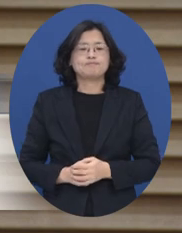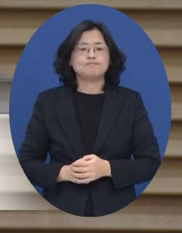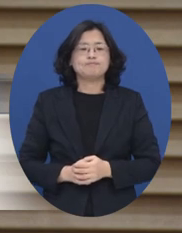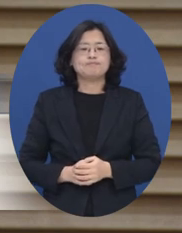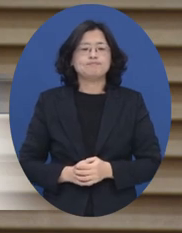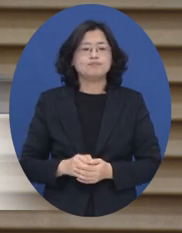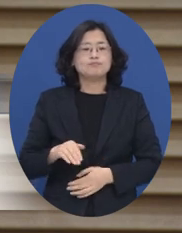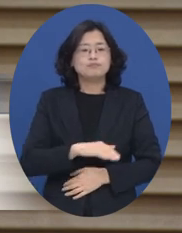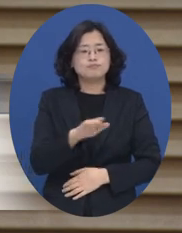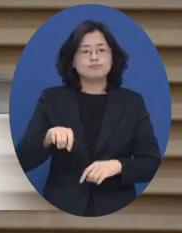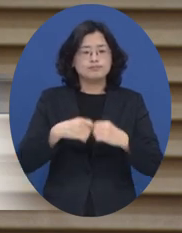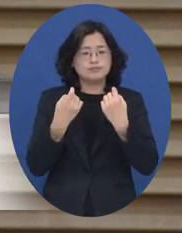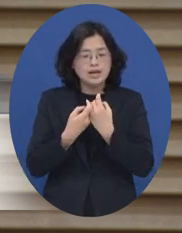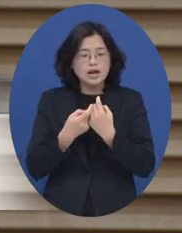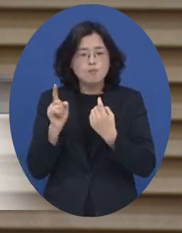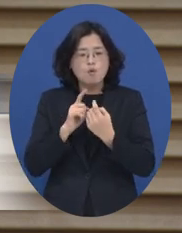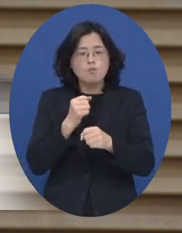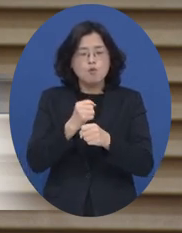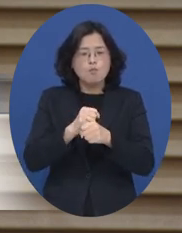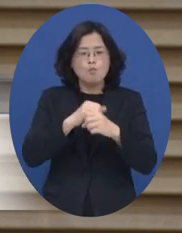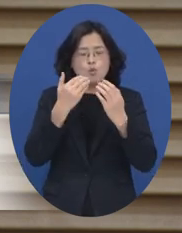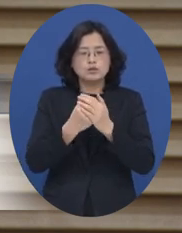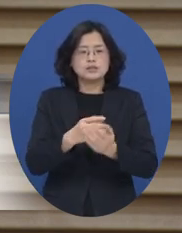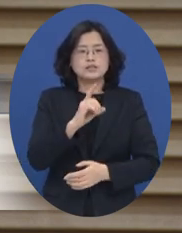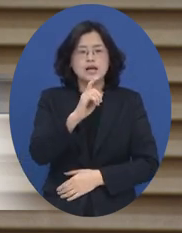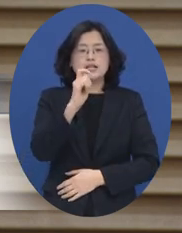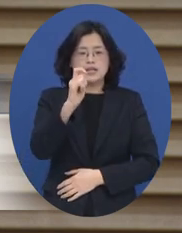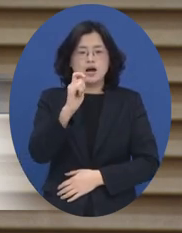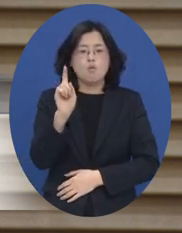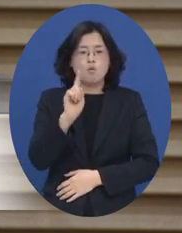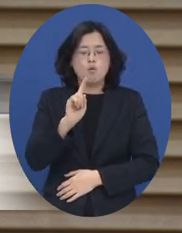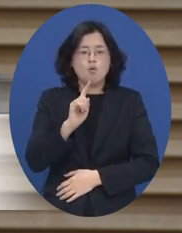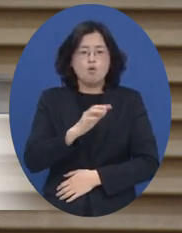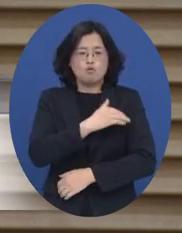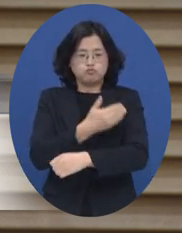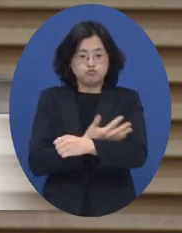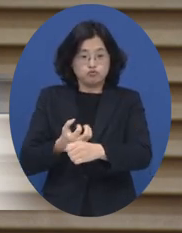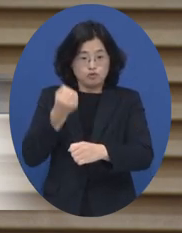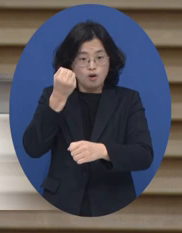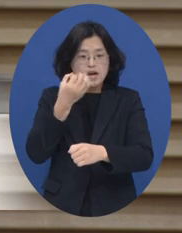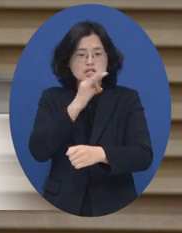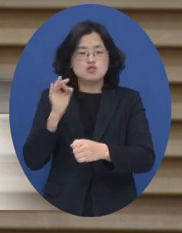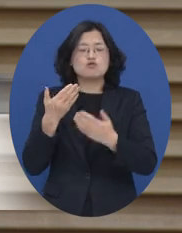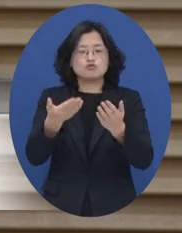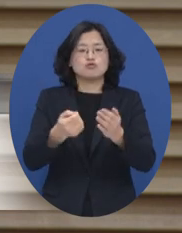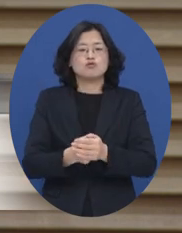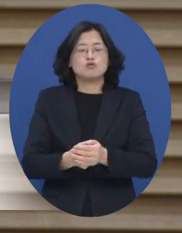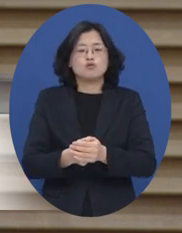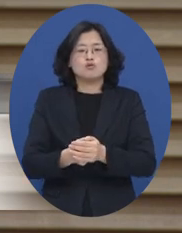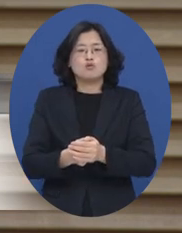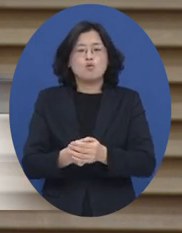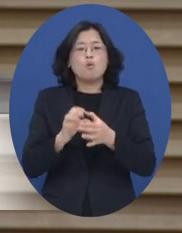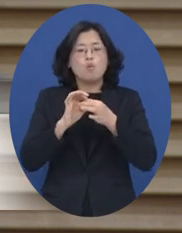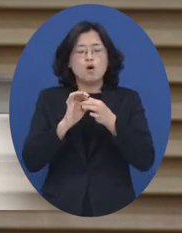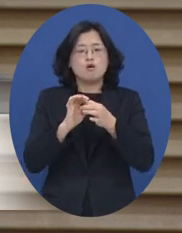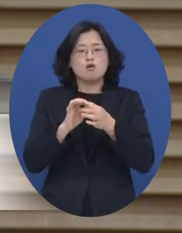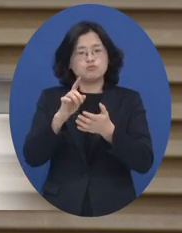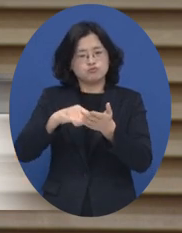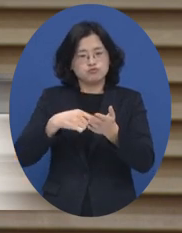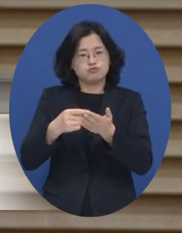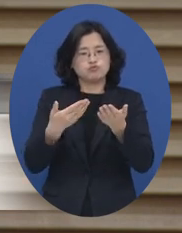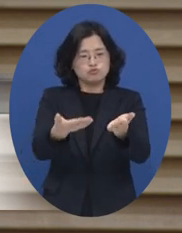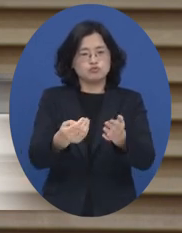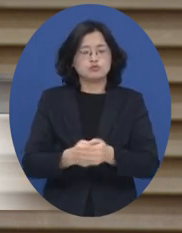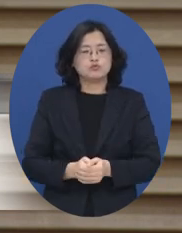우리가 개인들이 생산하는 모든 데이터에 대해서 데이터 주권을 인정하고 그에 상응하는 보상들이 이루어진다면